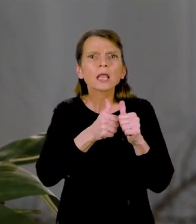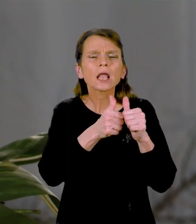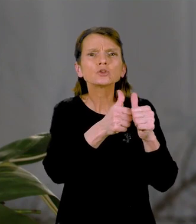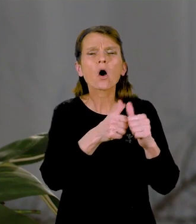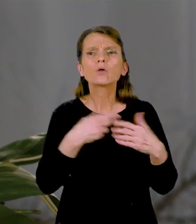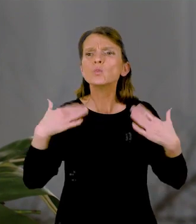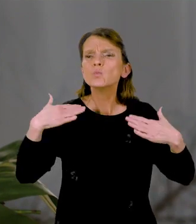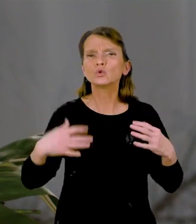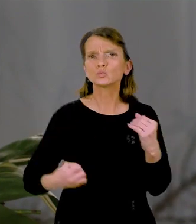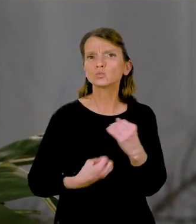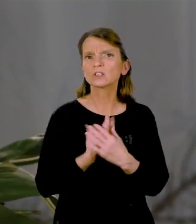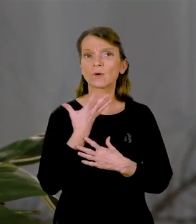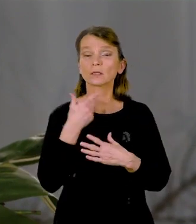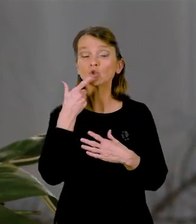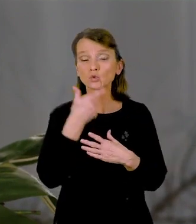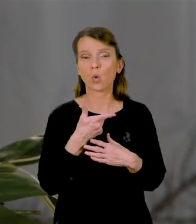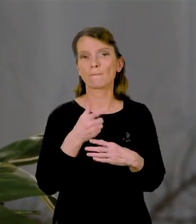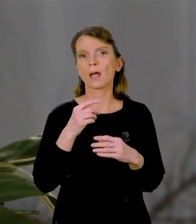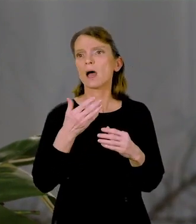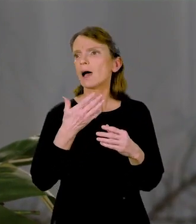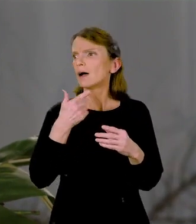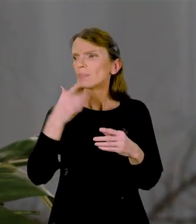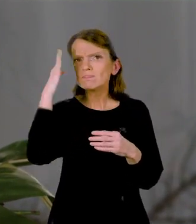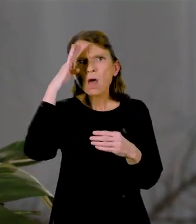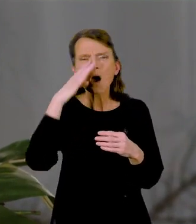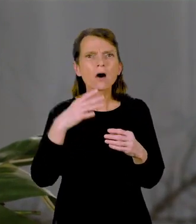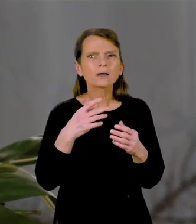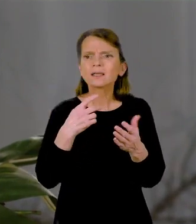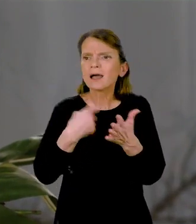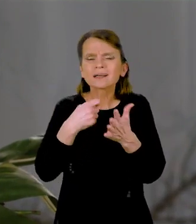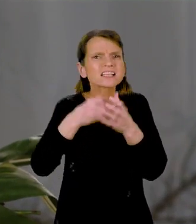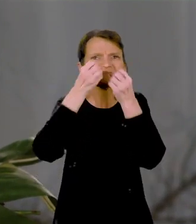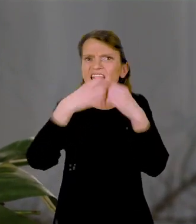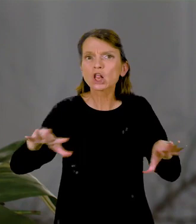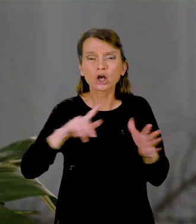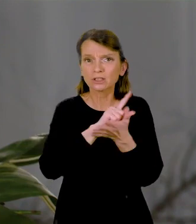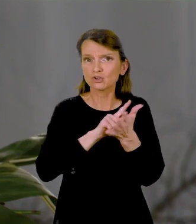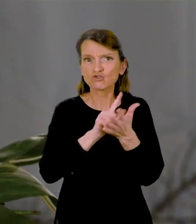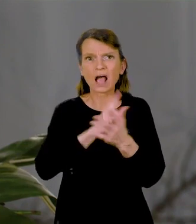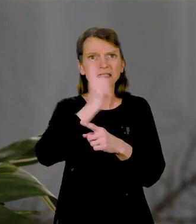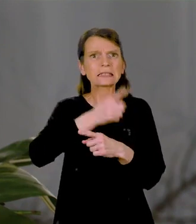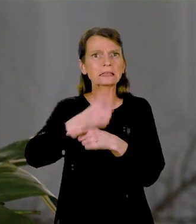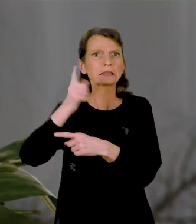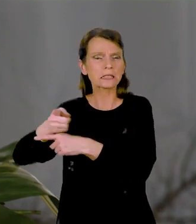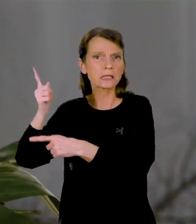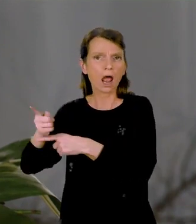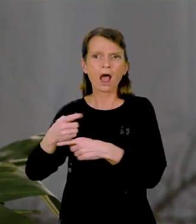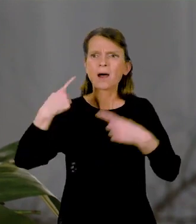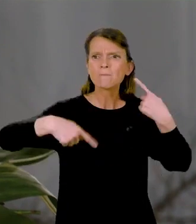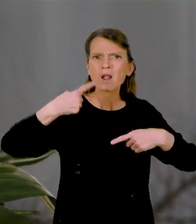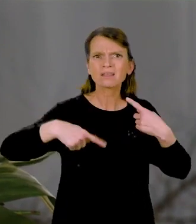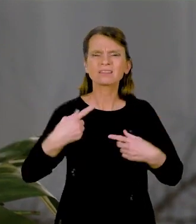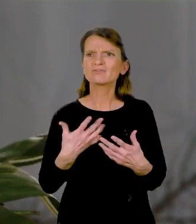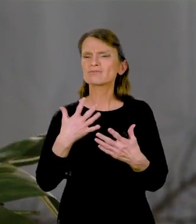pa v največji meri narekuje prav ta nori, razvrednoteni čas, ki ga živimo. Številne krize in splošno